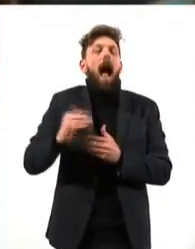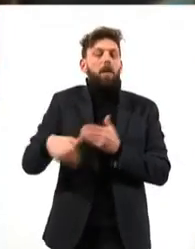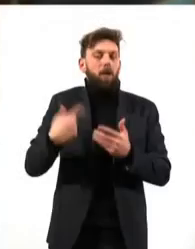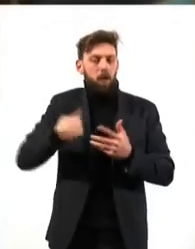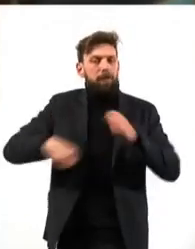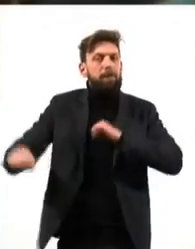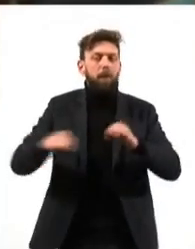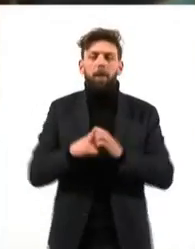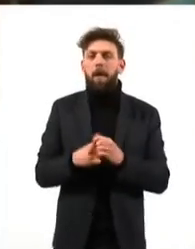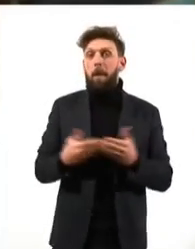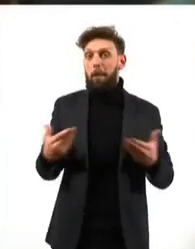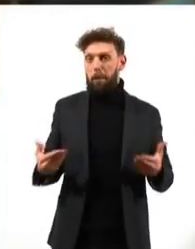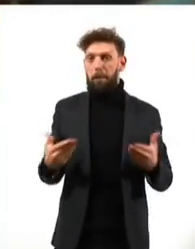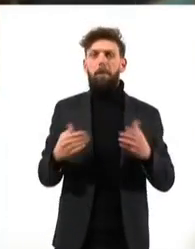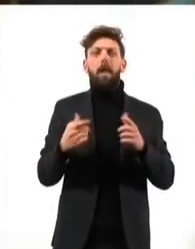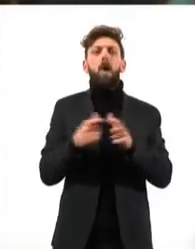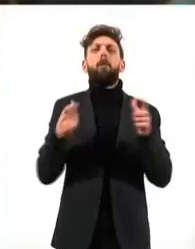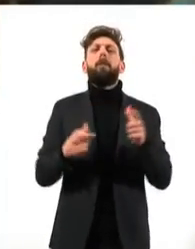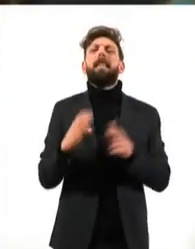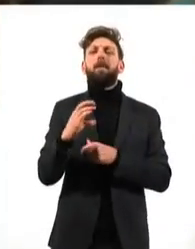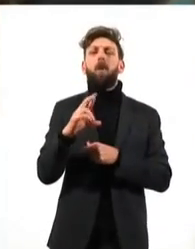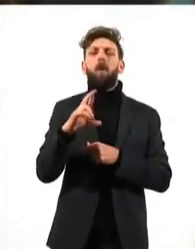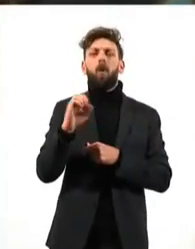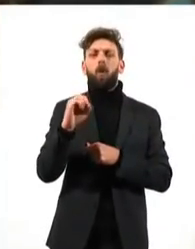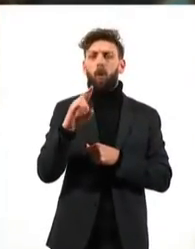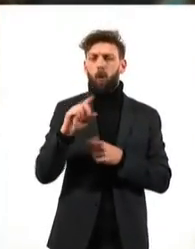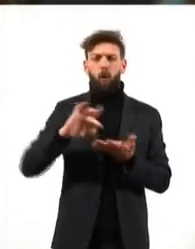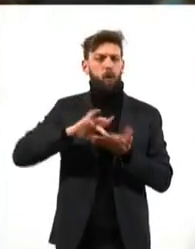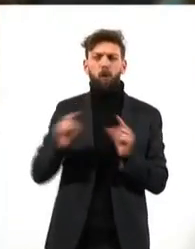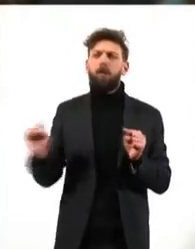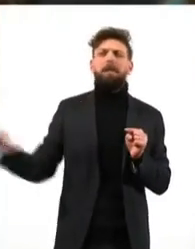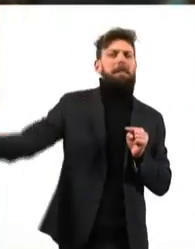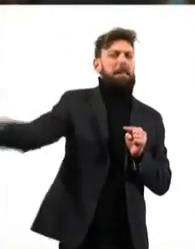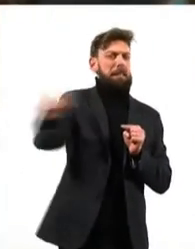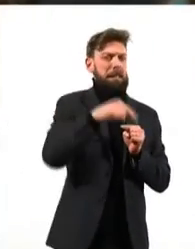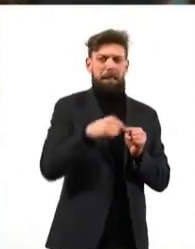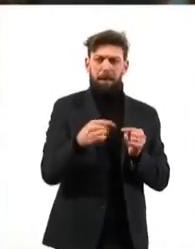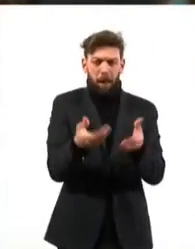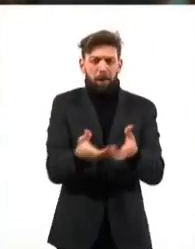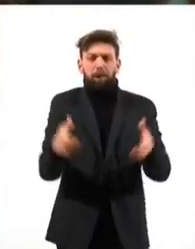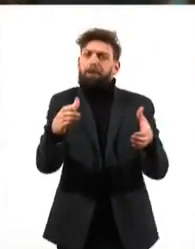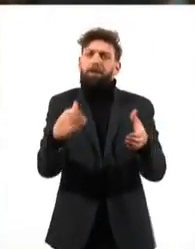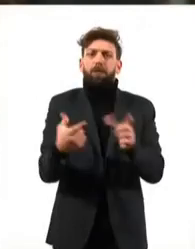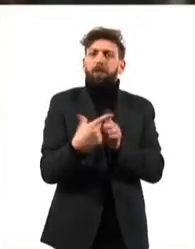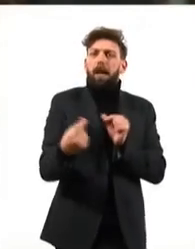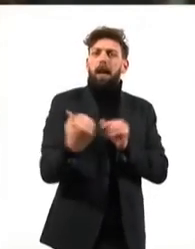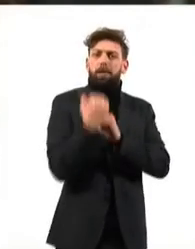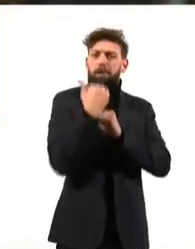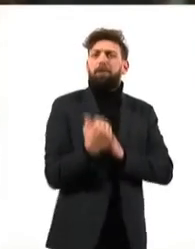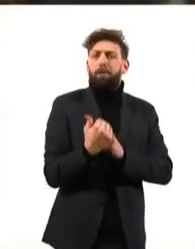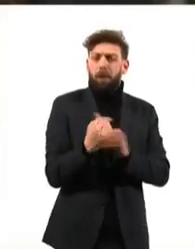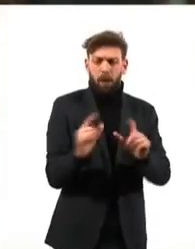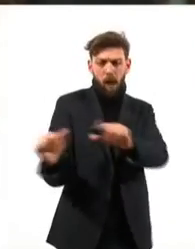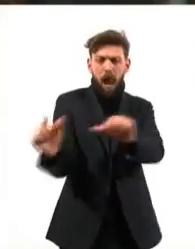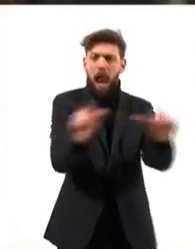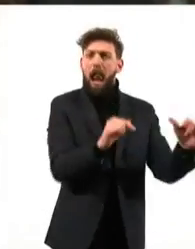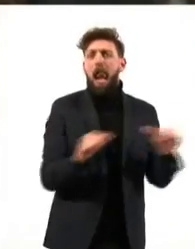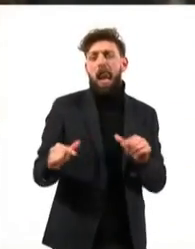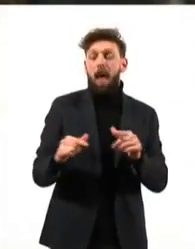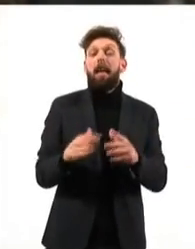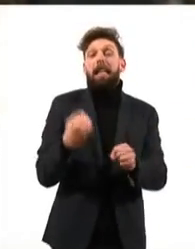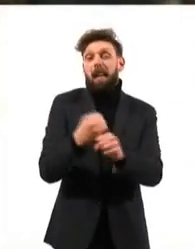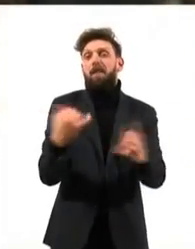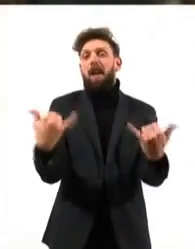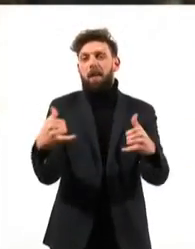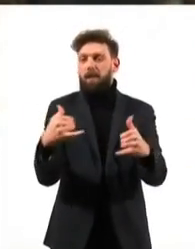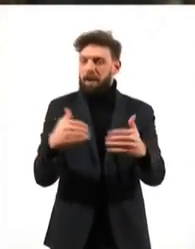CROUS, il y a des distributeurs. On a travaillé à les remplir régulièrement et c'est un travail qu'on doit poursuivre encore parce